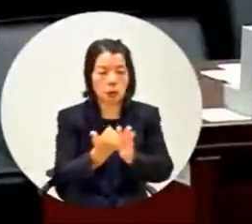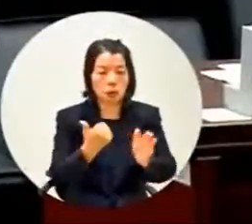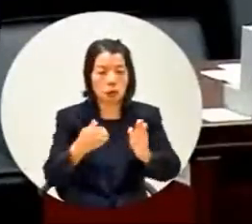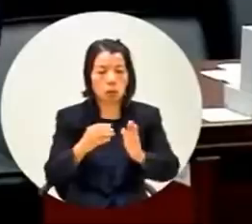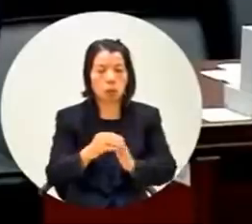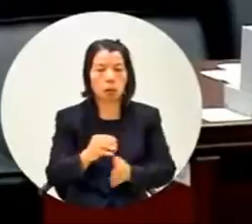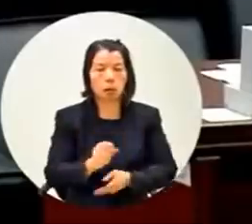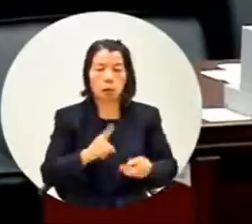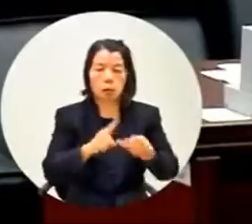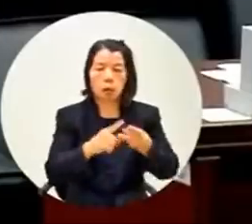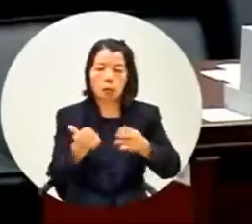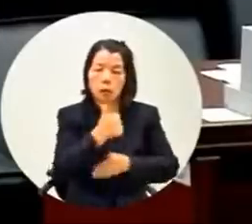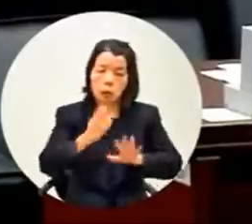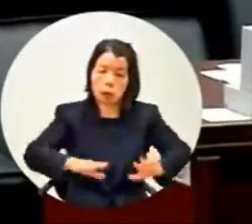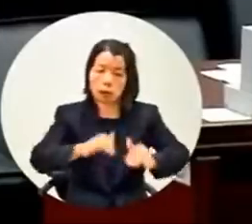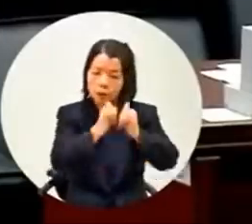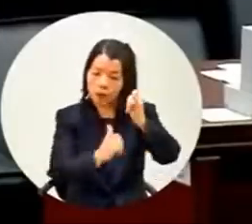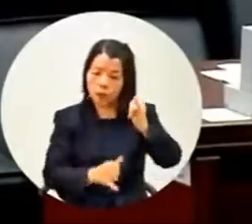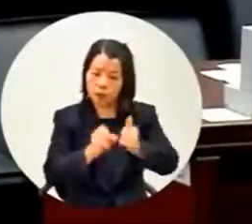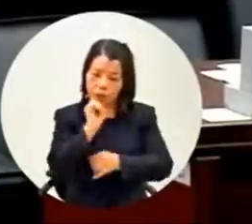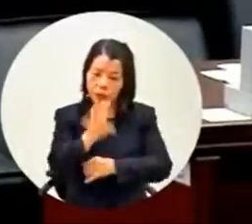我再讲故事给你听好了啦哈。